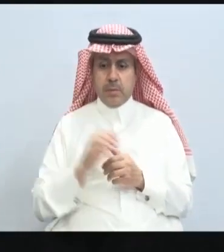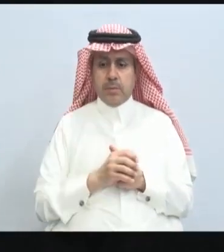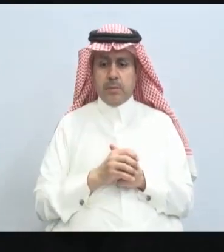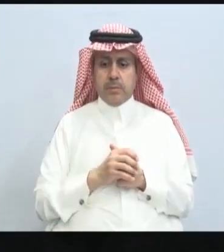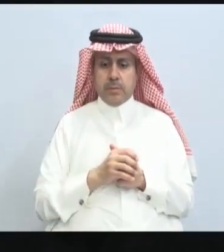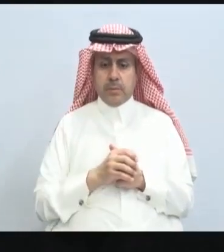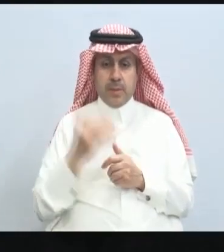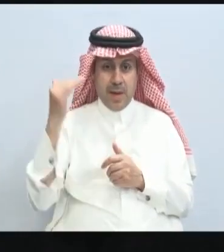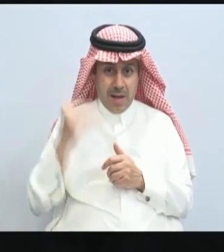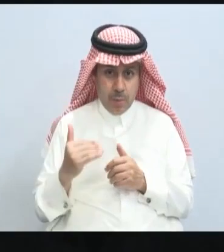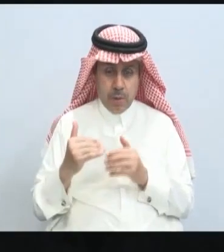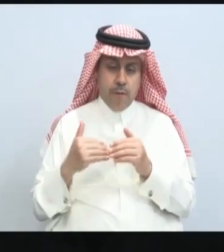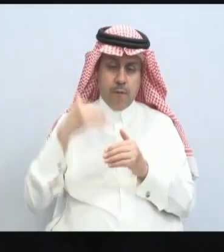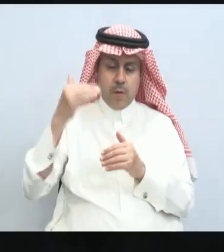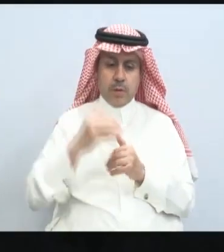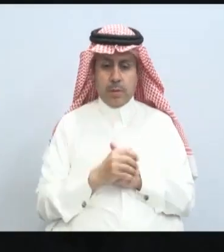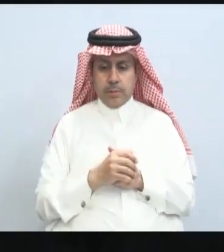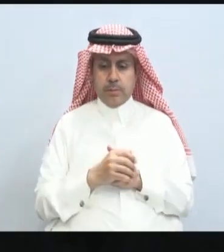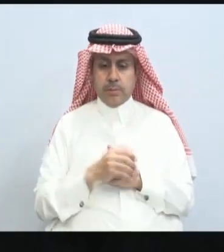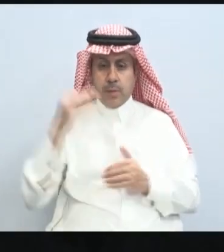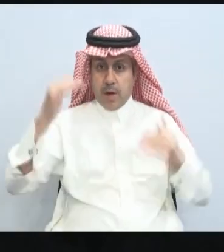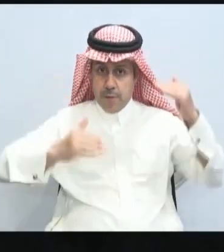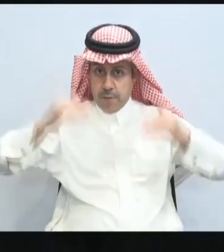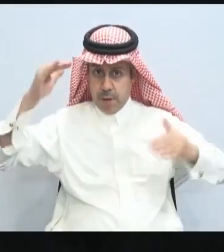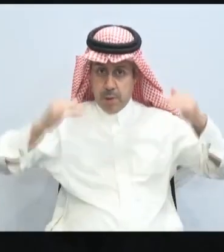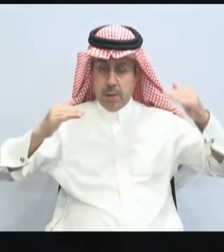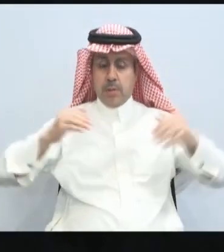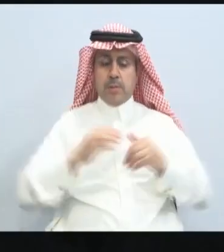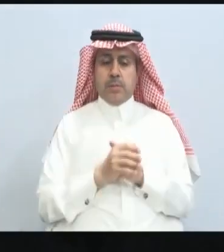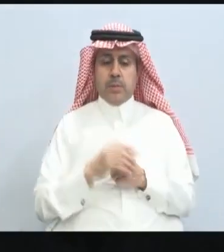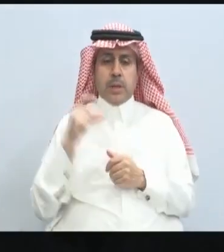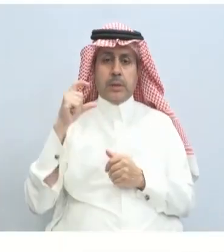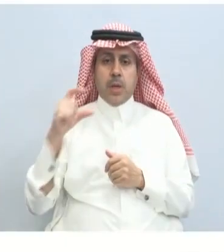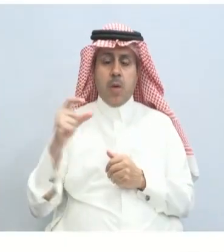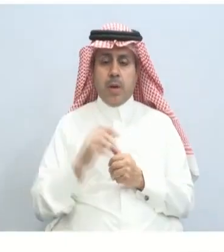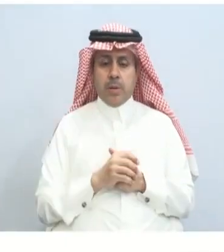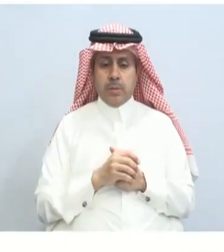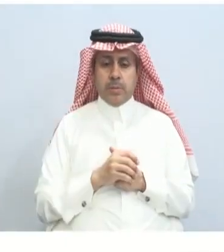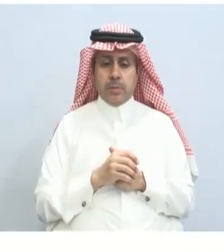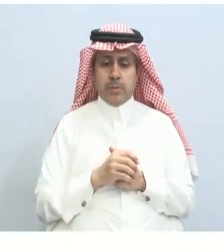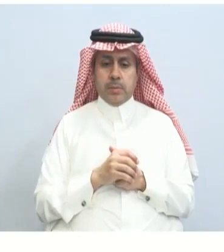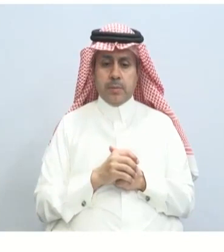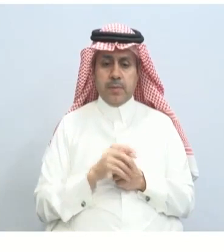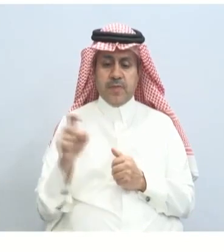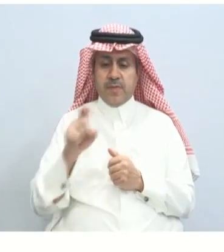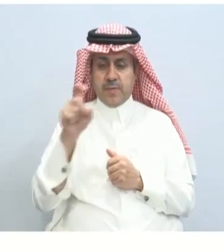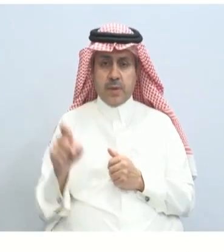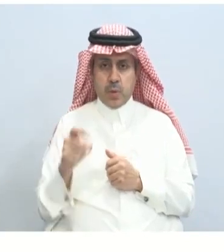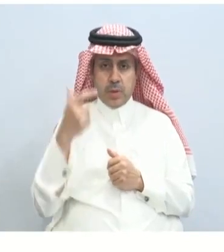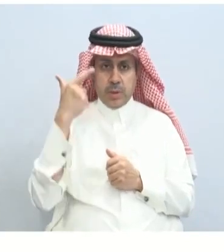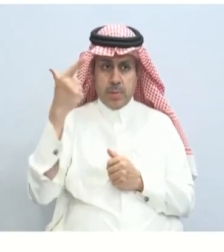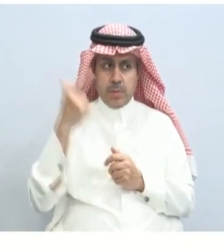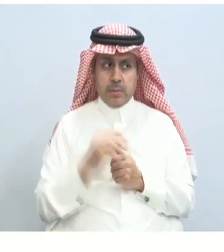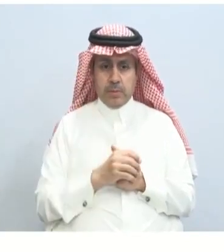اعلى من واحد ما عنده اي مشكله فبالتالي لازم افرق انا ما بين الدوال طيب نشوف السؤال الذي يليه